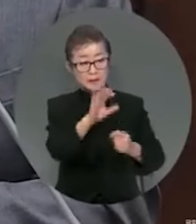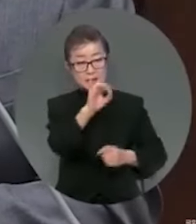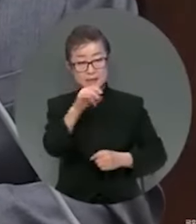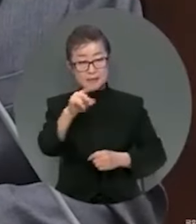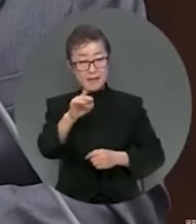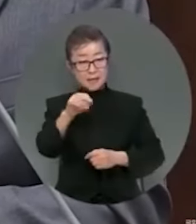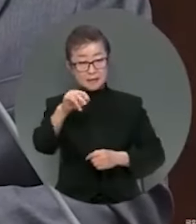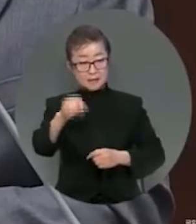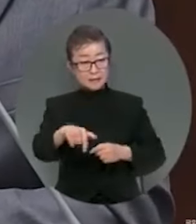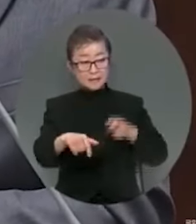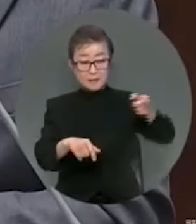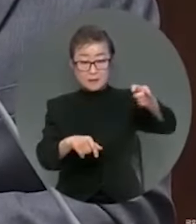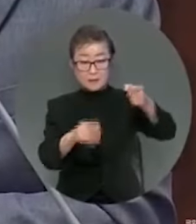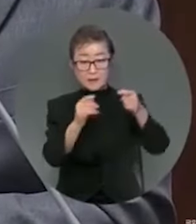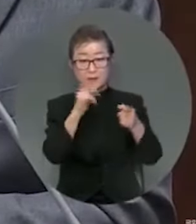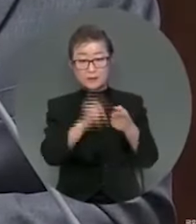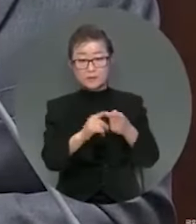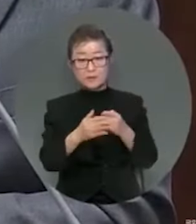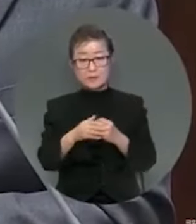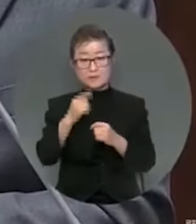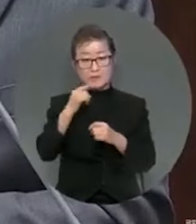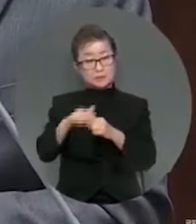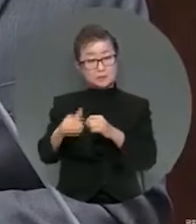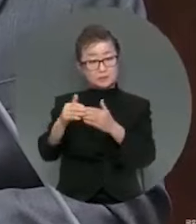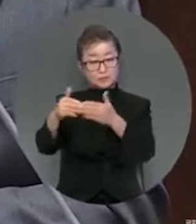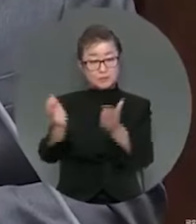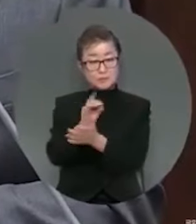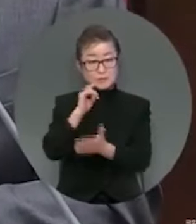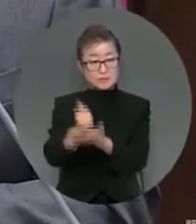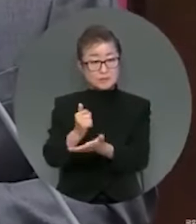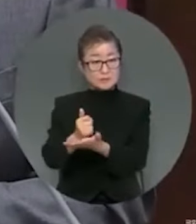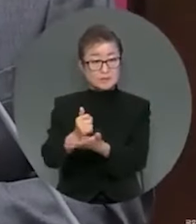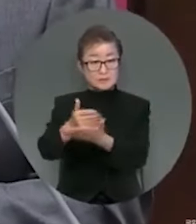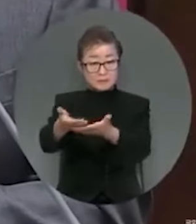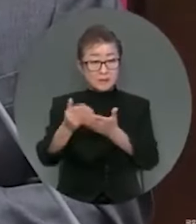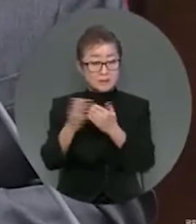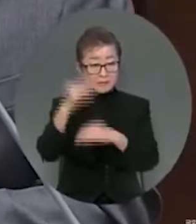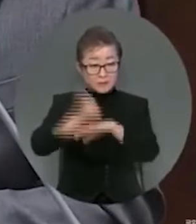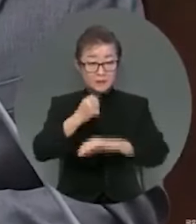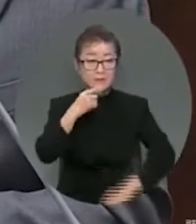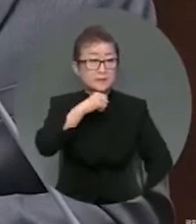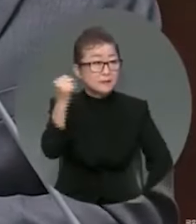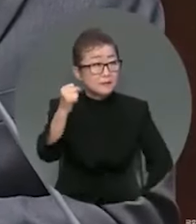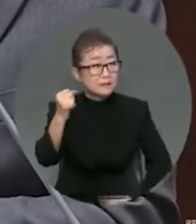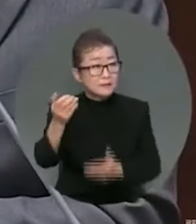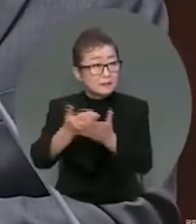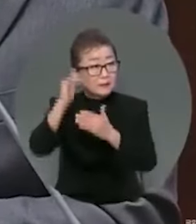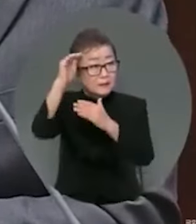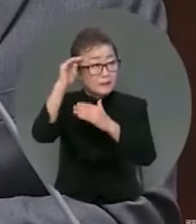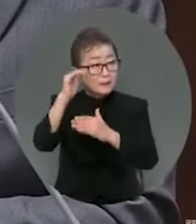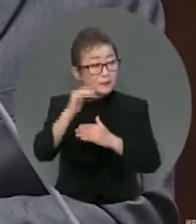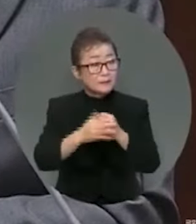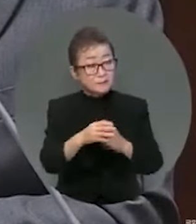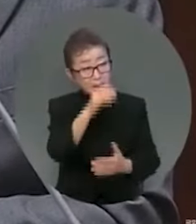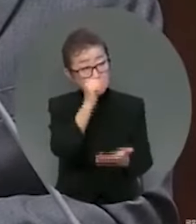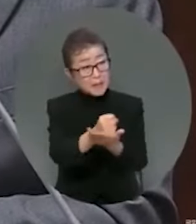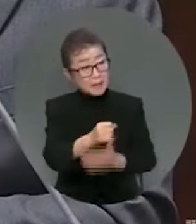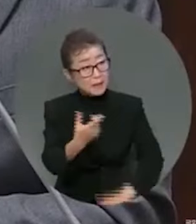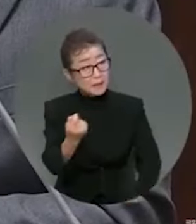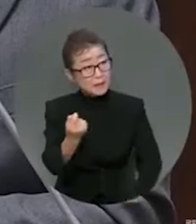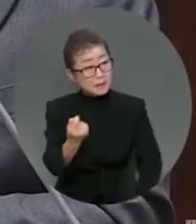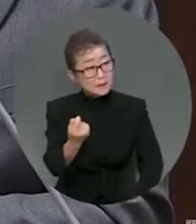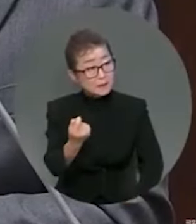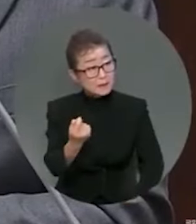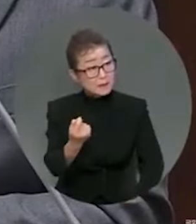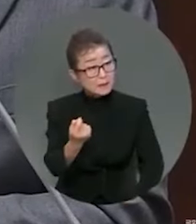이사장은 전북 정지을에서 민주당 공천을 받고 당선됩니다. 장관께서는 이러한 과정이 정상적이라고 생각하시나요?